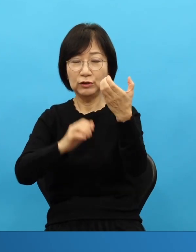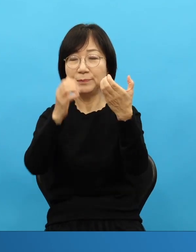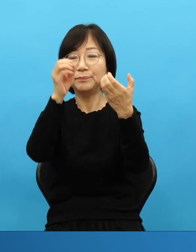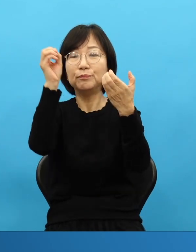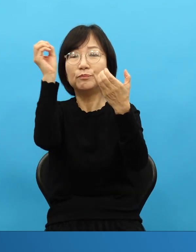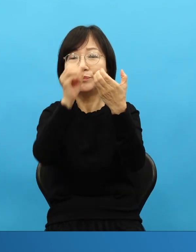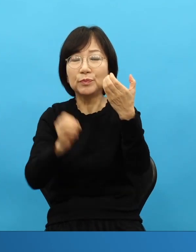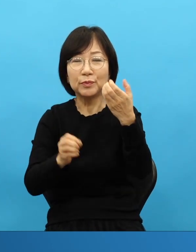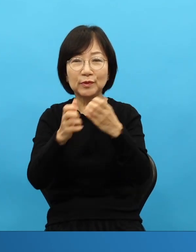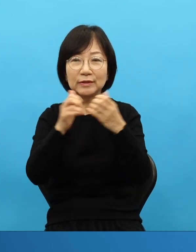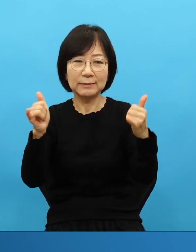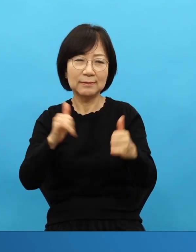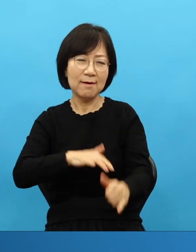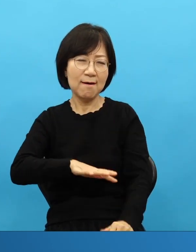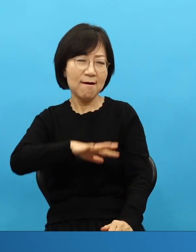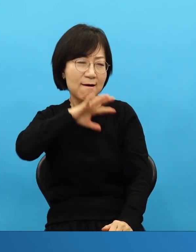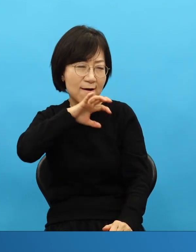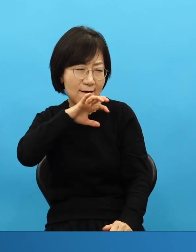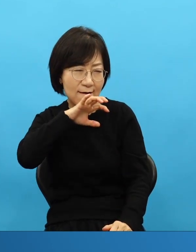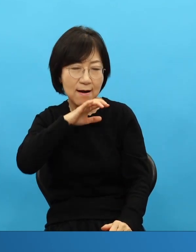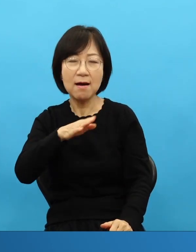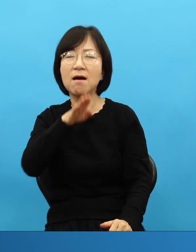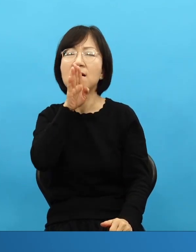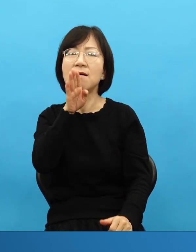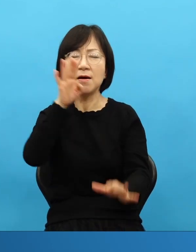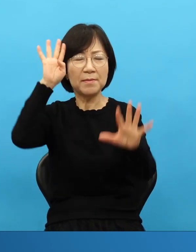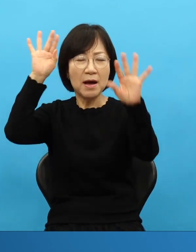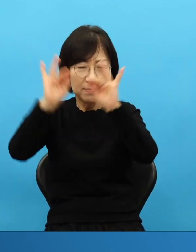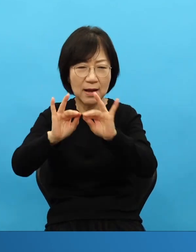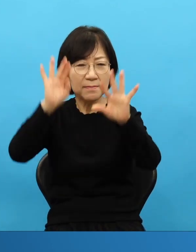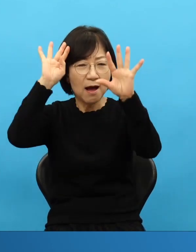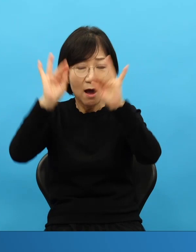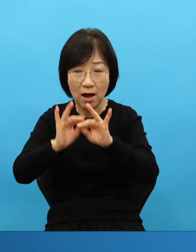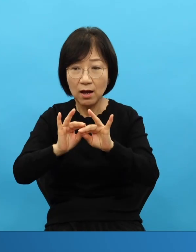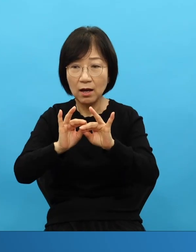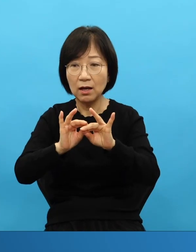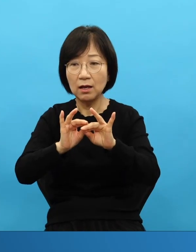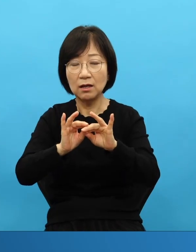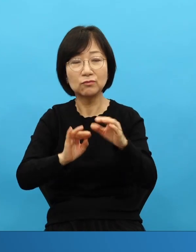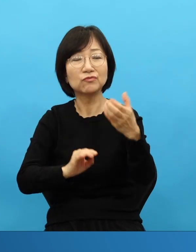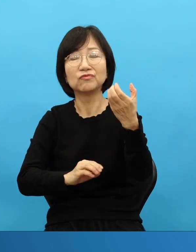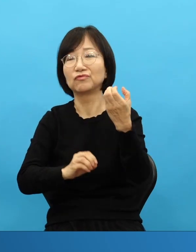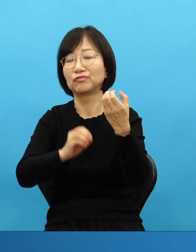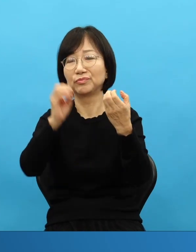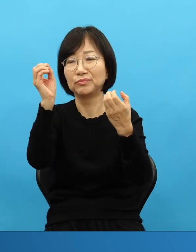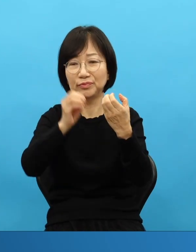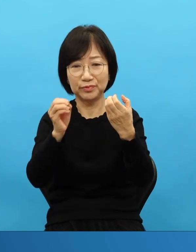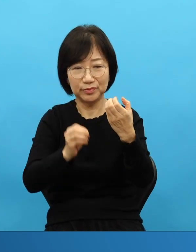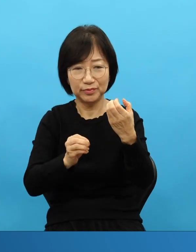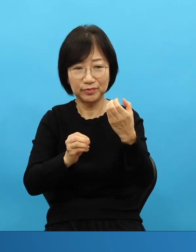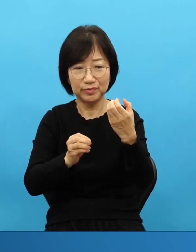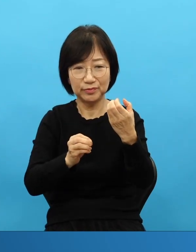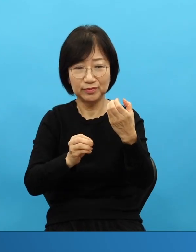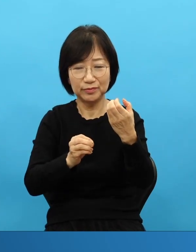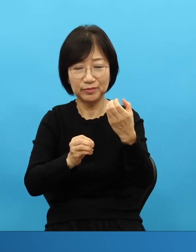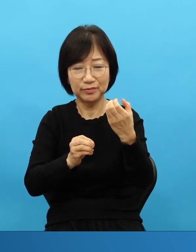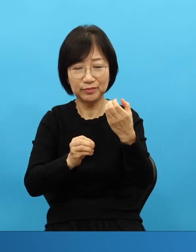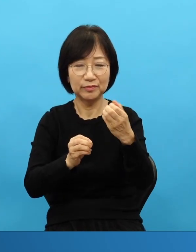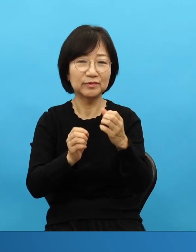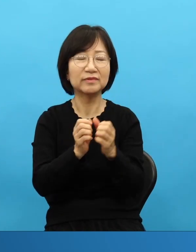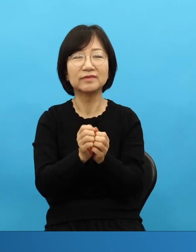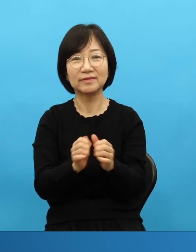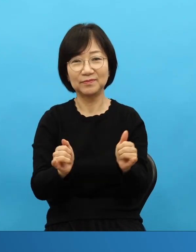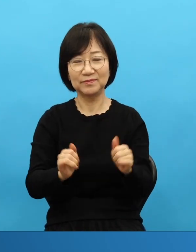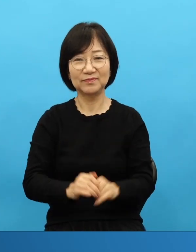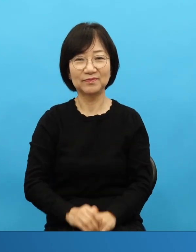맞다고 환호했습니다. And 90% of the people, they applauded that, saying that it was right. 당연히 못 가는 거죠. So rightfully, they can't go.